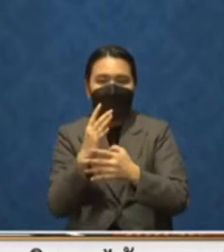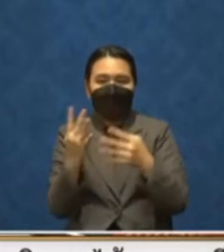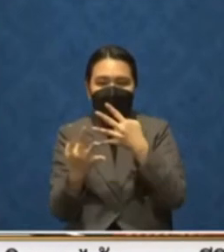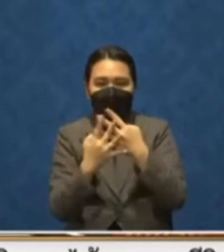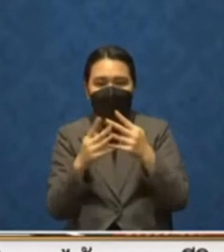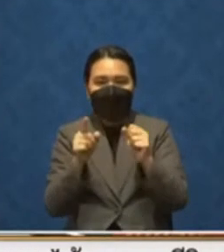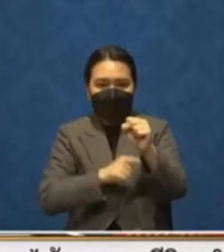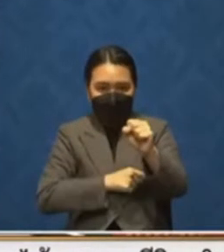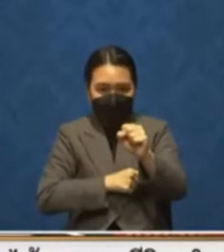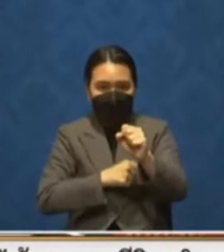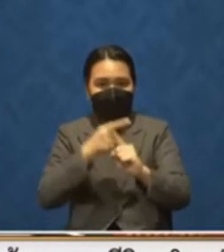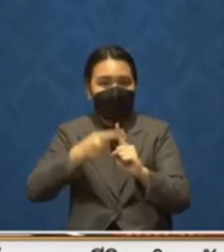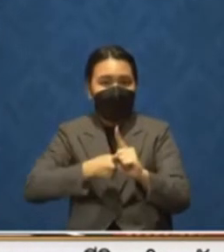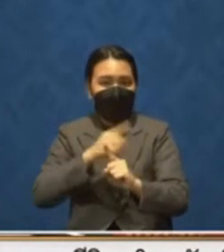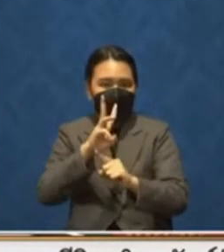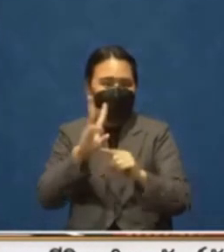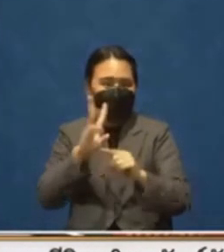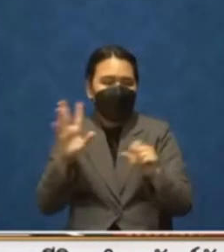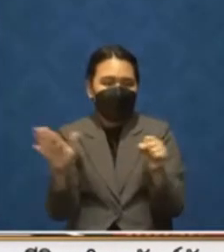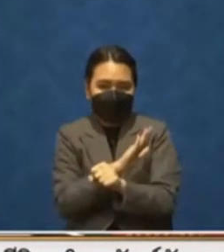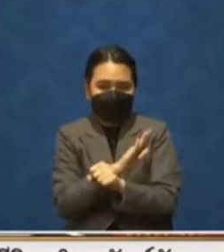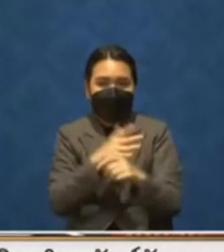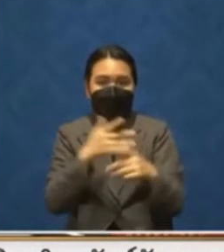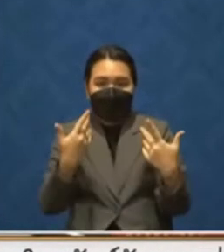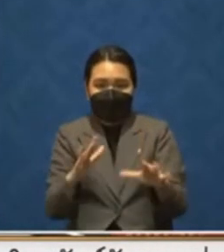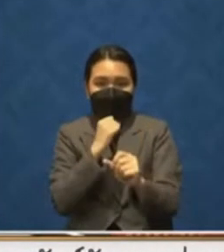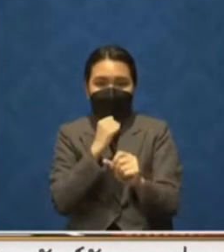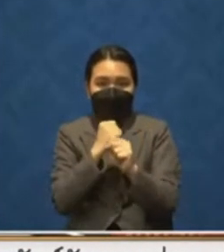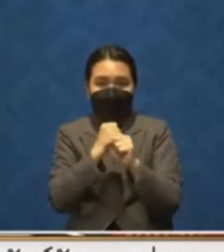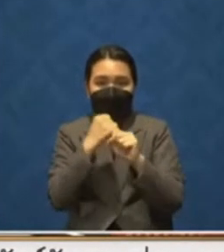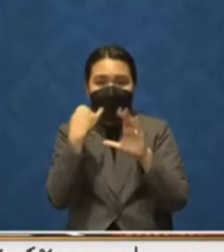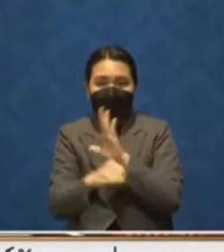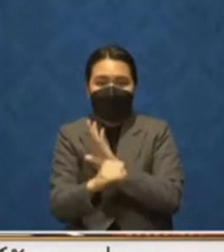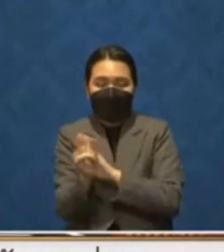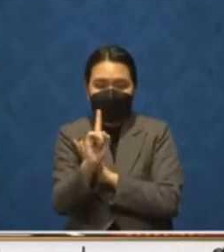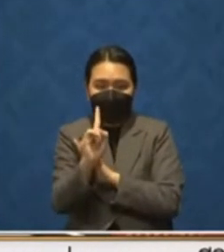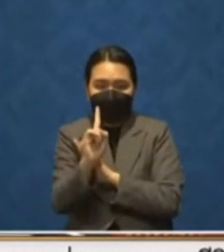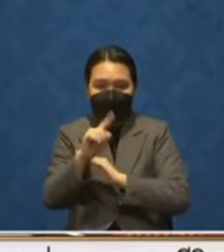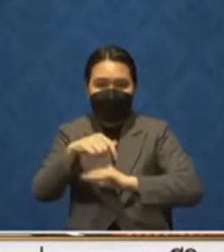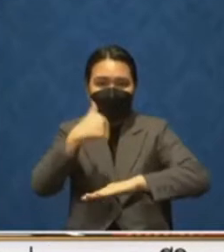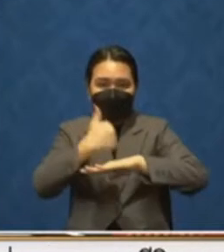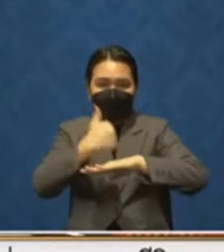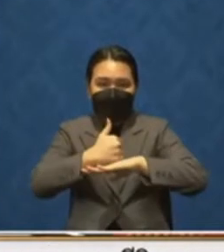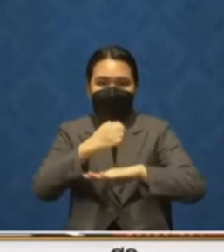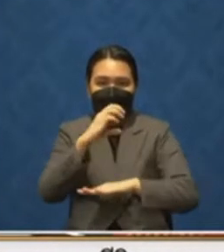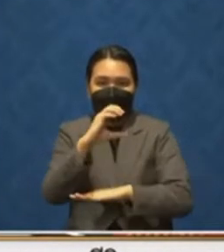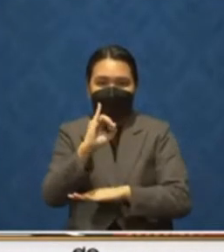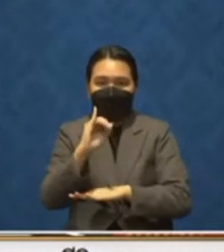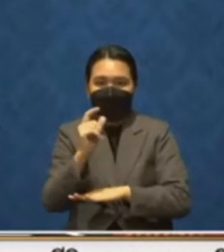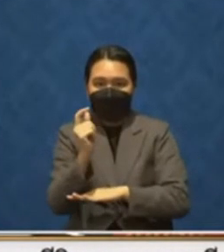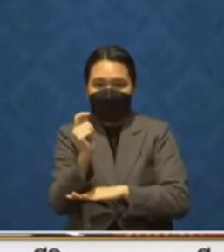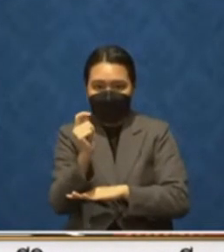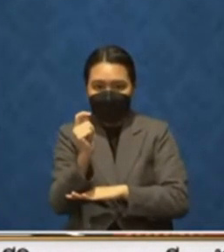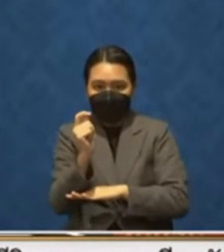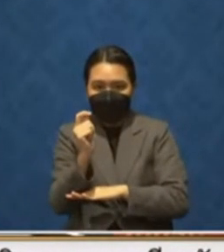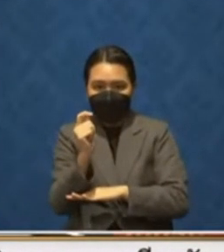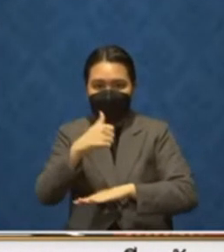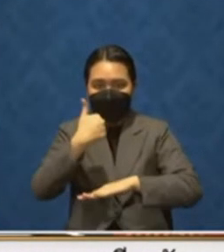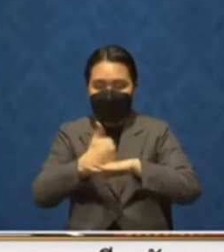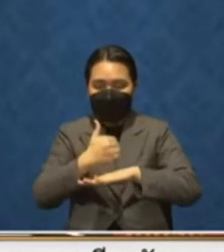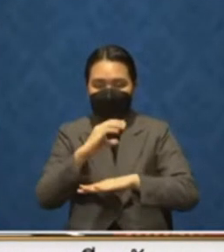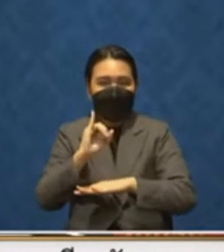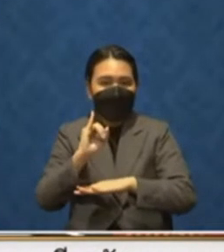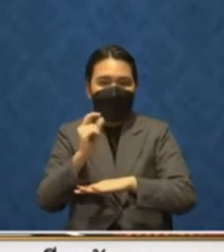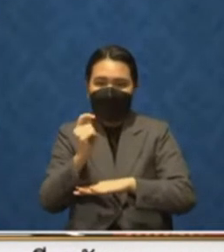จนทำให้ความผิดอันนี้ไปกระทบทำให้ผอ ciaไม่สามารถจะเป็นผอ.เซียได้ก็ไม่สามารถ